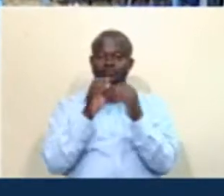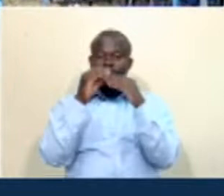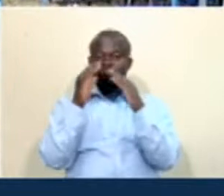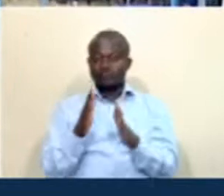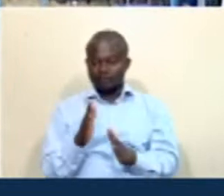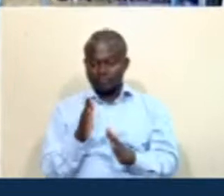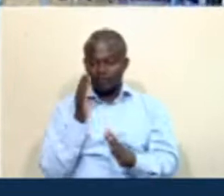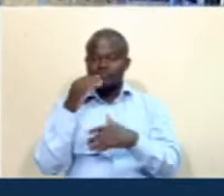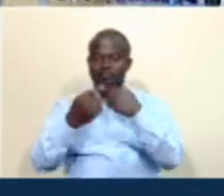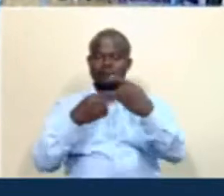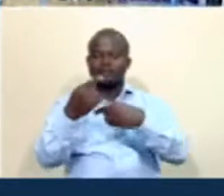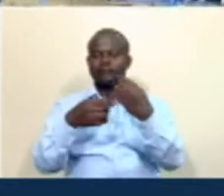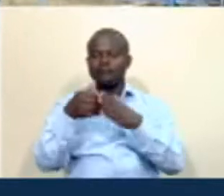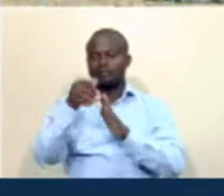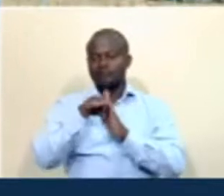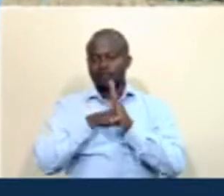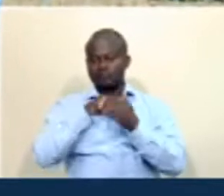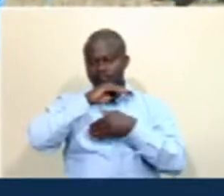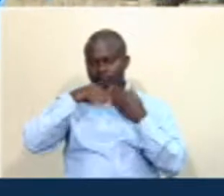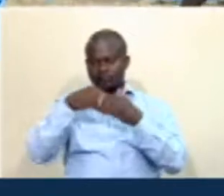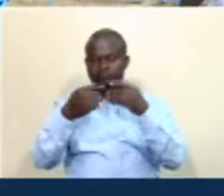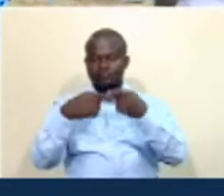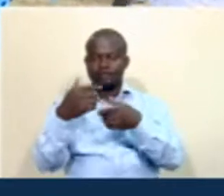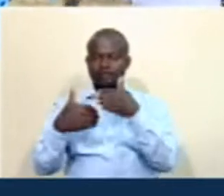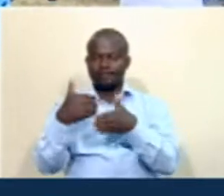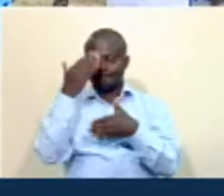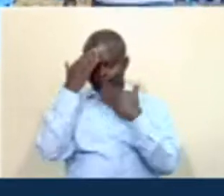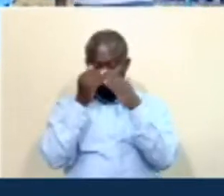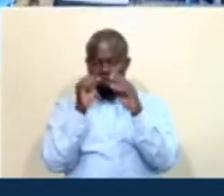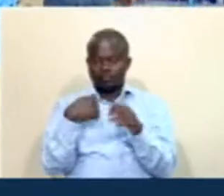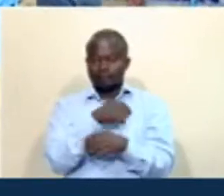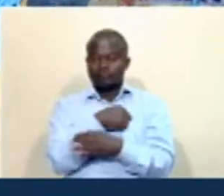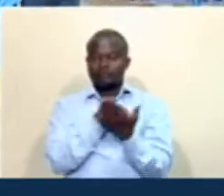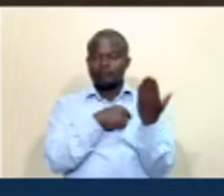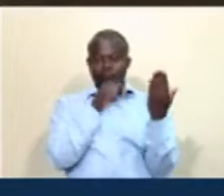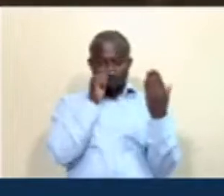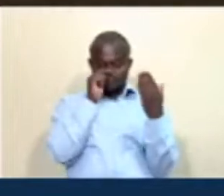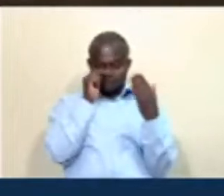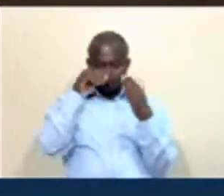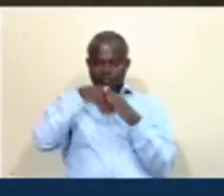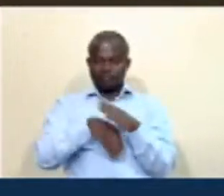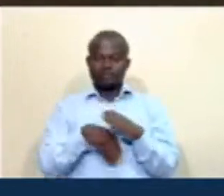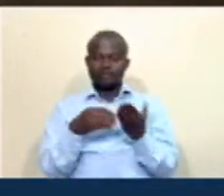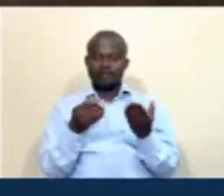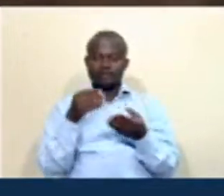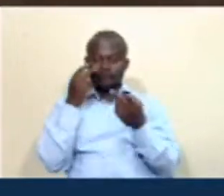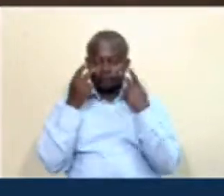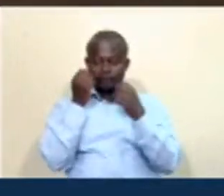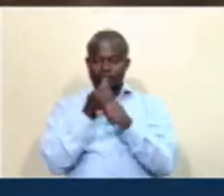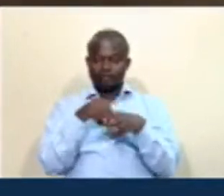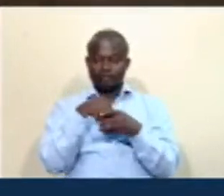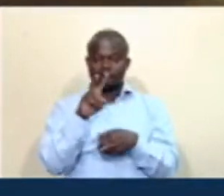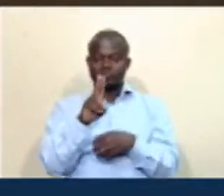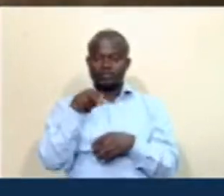ubuyobozi bukomeza izo gahunda zikomeza no kubegera kugira ngo badasubira inyuma. Uretse kubona akazi muri VUP